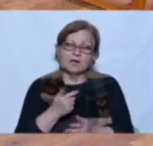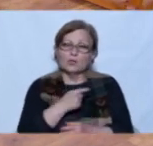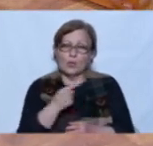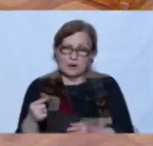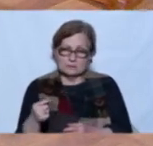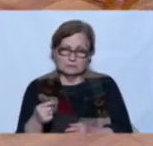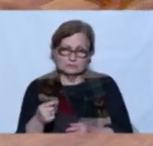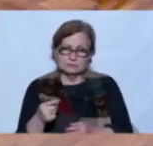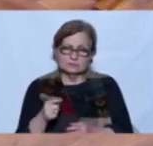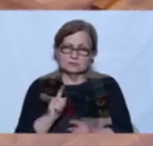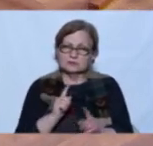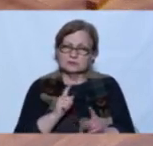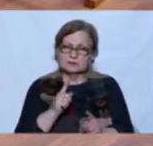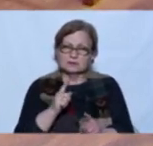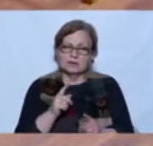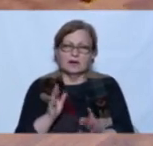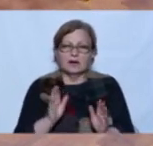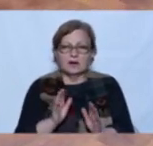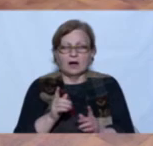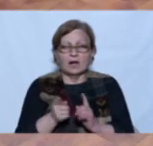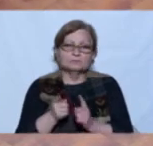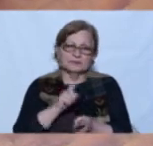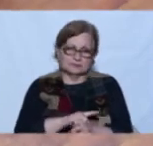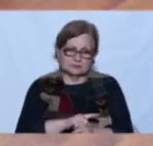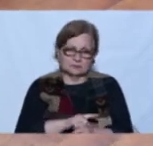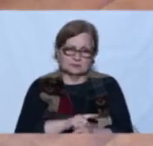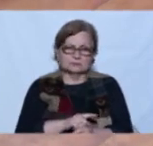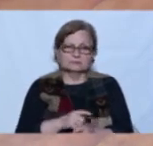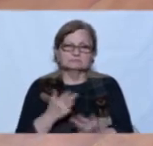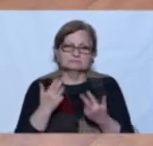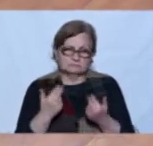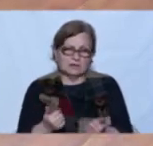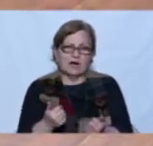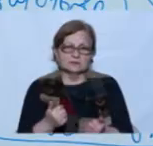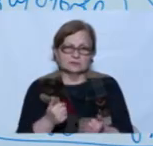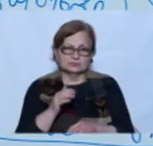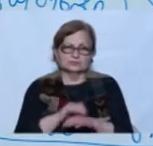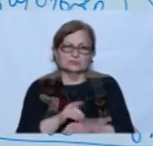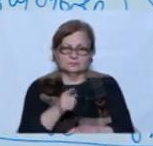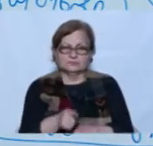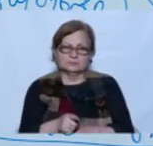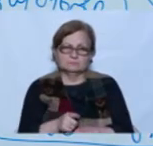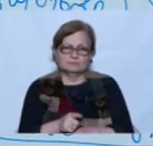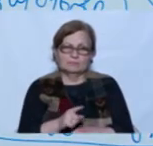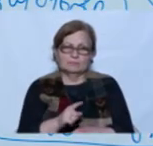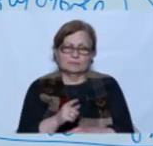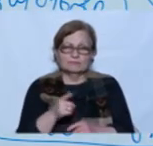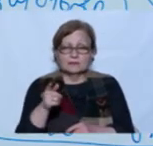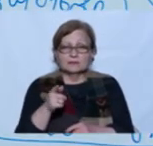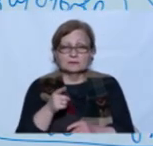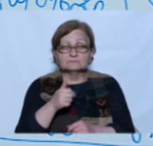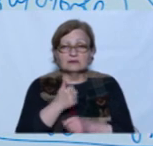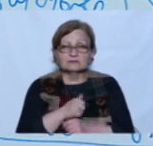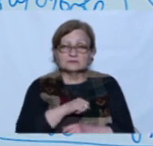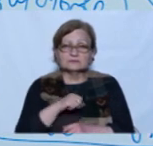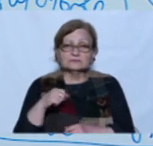უარყოფს რაღაც თვალსაზრის, ან პირიქით ადასტურებს მას იმის მიხედვით, რა პოზიციას იზიარებს